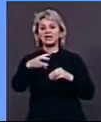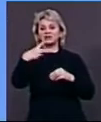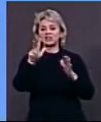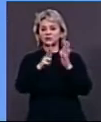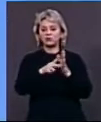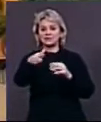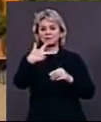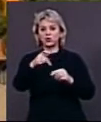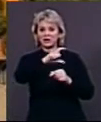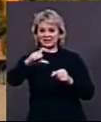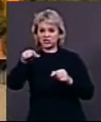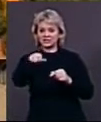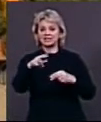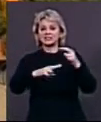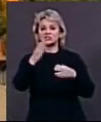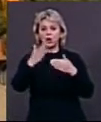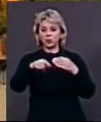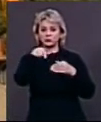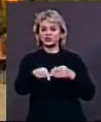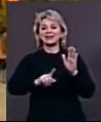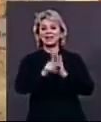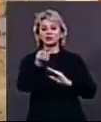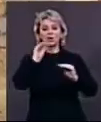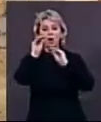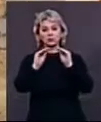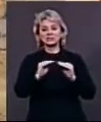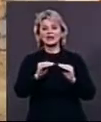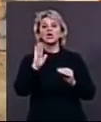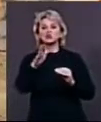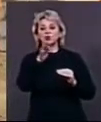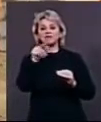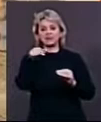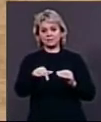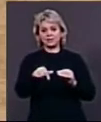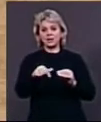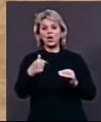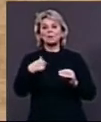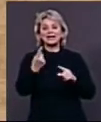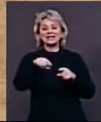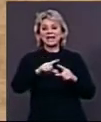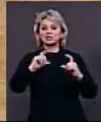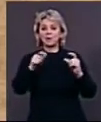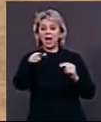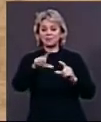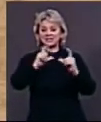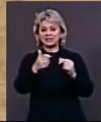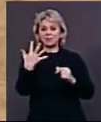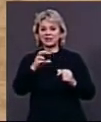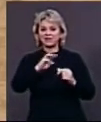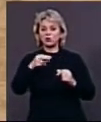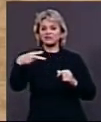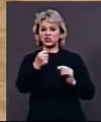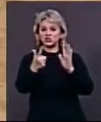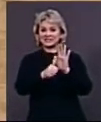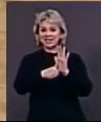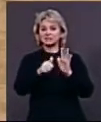28. Трехэтажный особняк закончат строить и начнут обустраивать в скором времени. Мы на этом объекте с 5 июля 2016